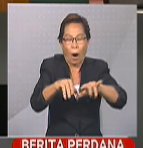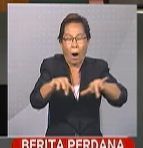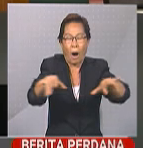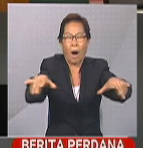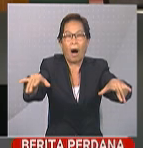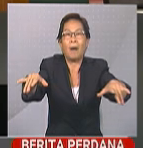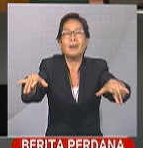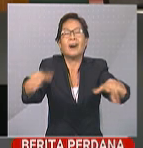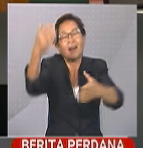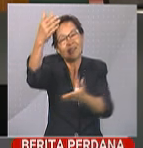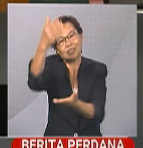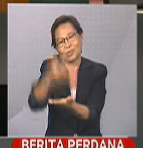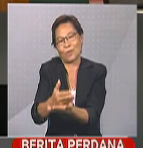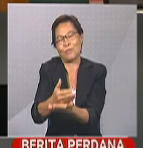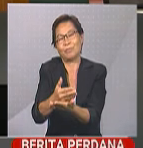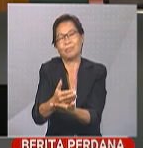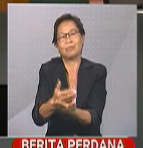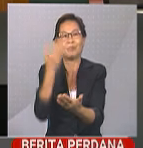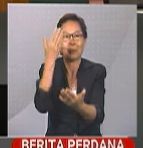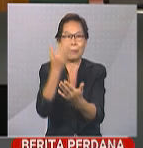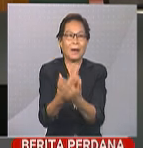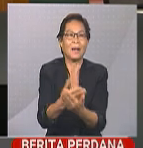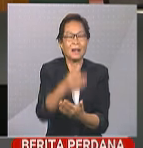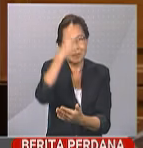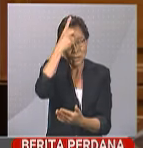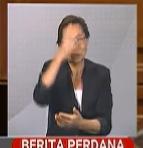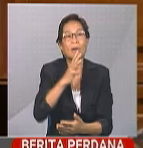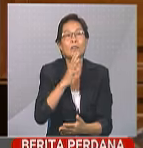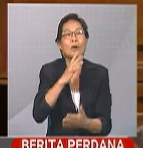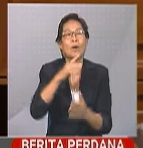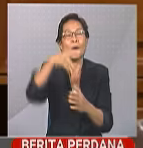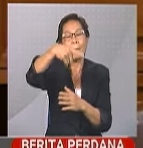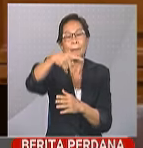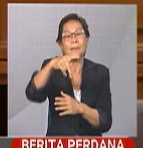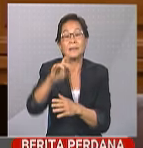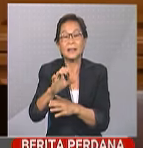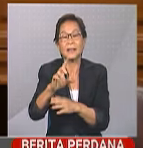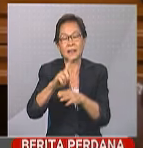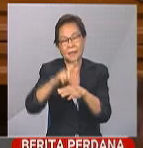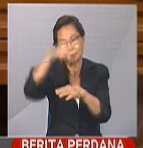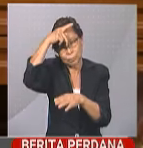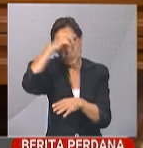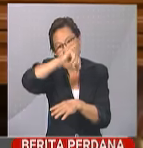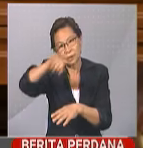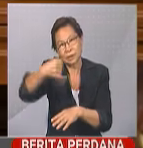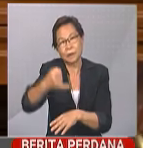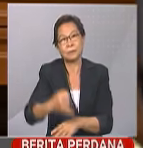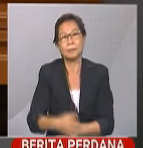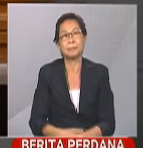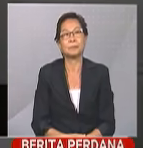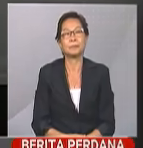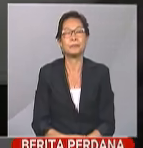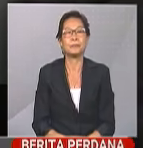berakhir kita khairol menyatakannya pada sidang media di Putrajaya